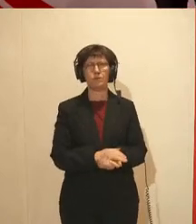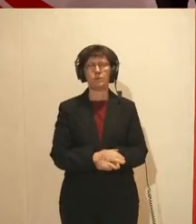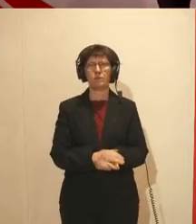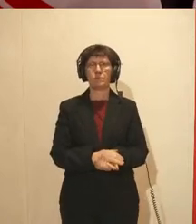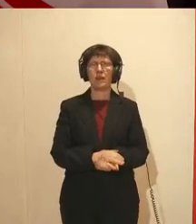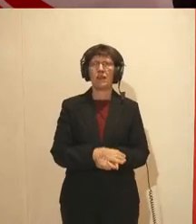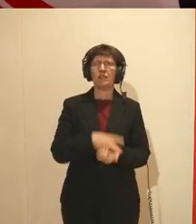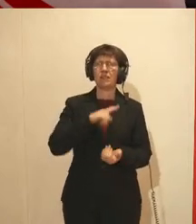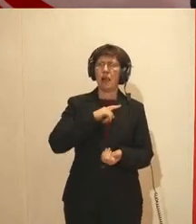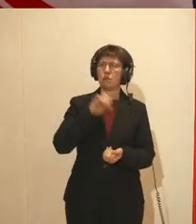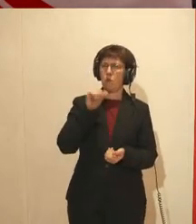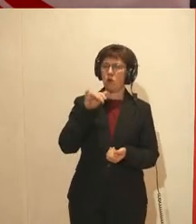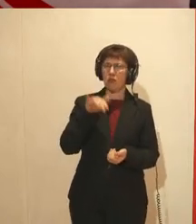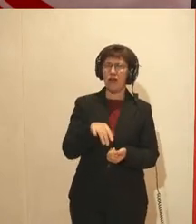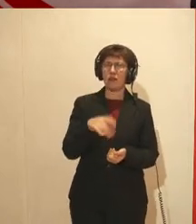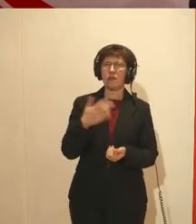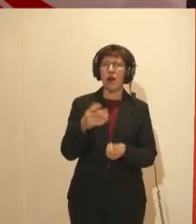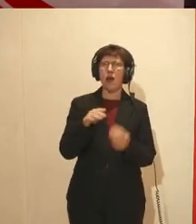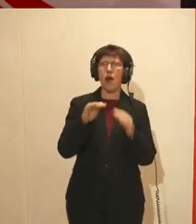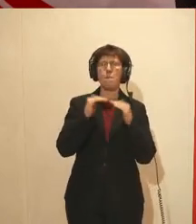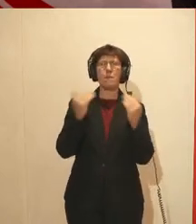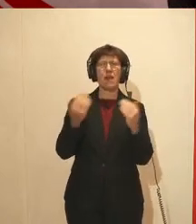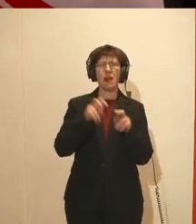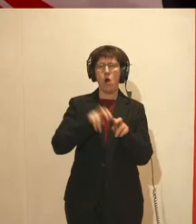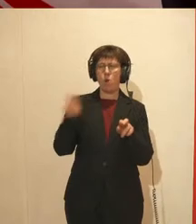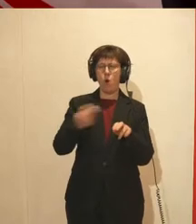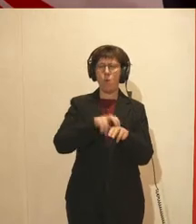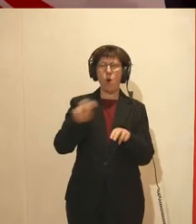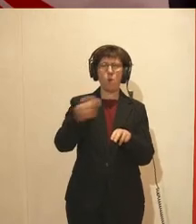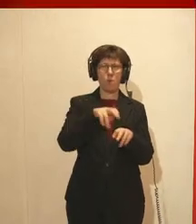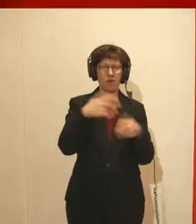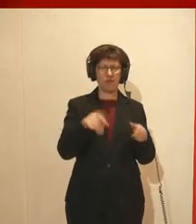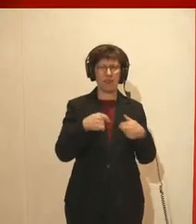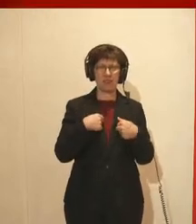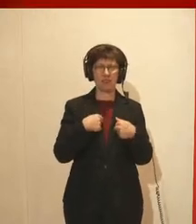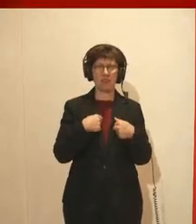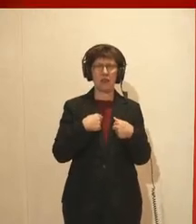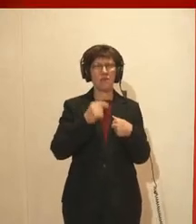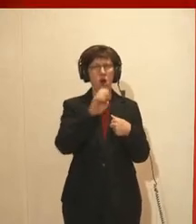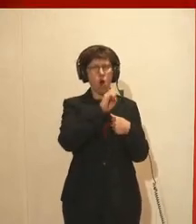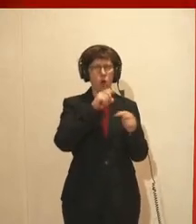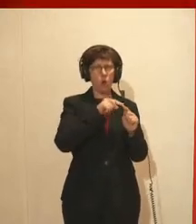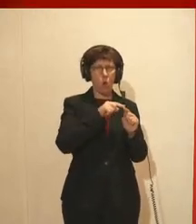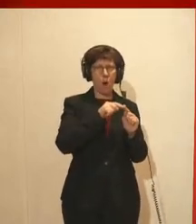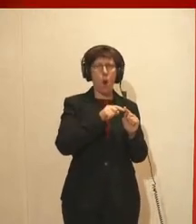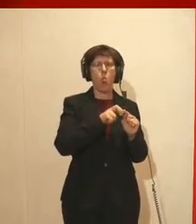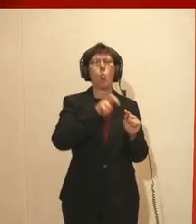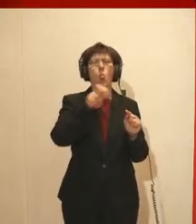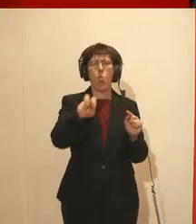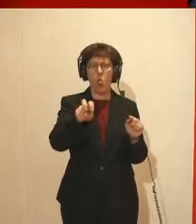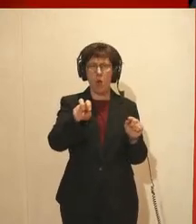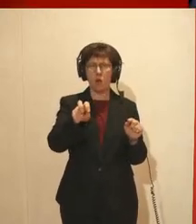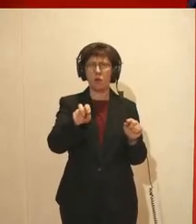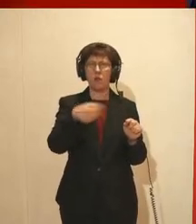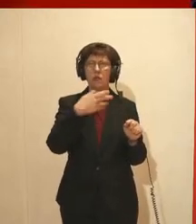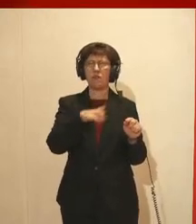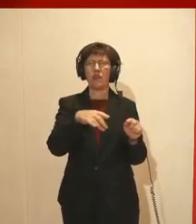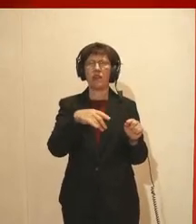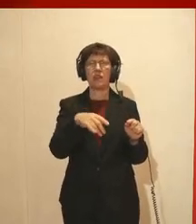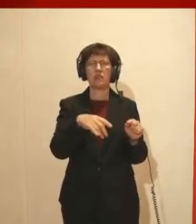das war toll so ein pendel hopping zu machen ich konnte mal nach europa ich konnte mal zu